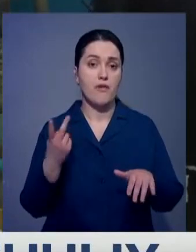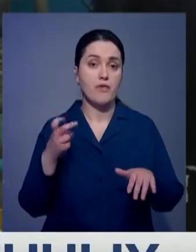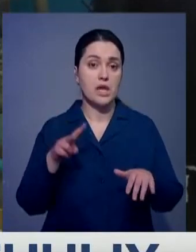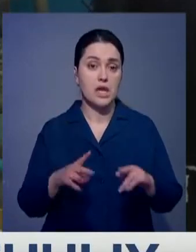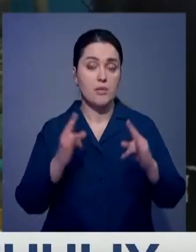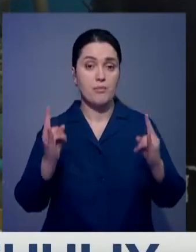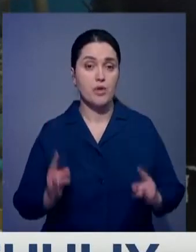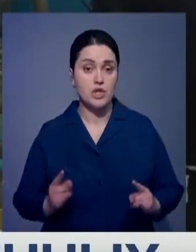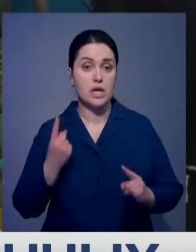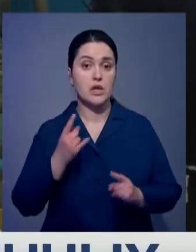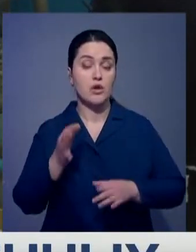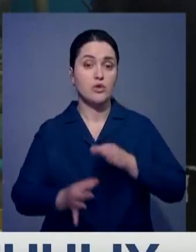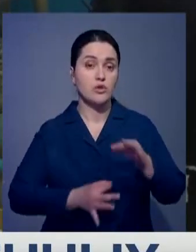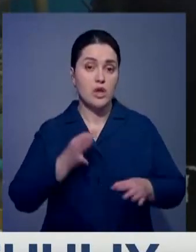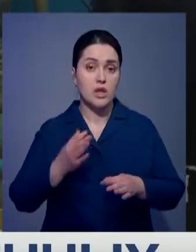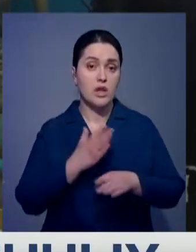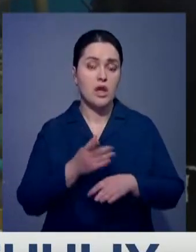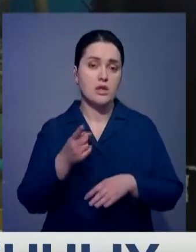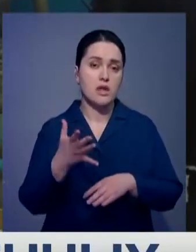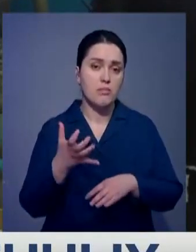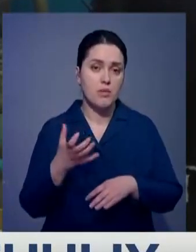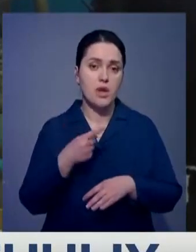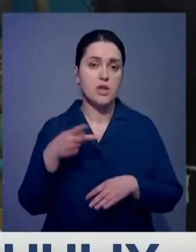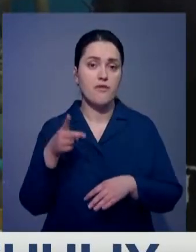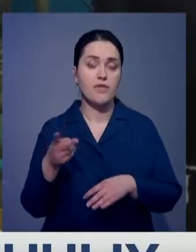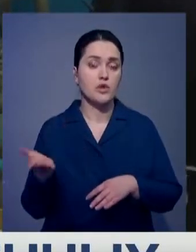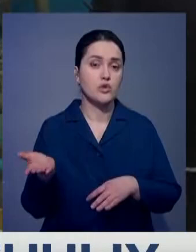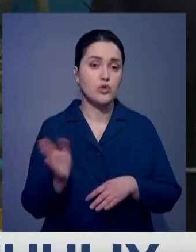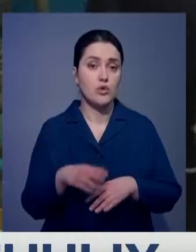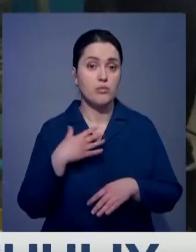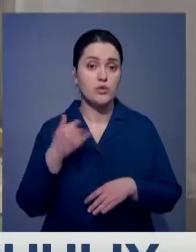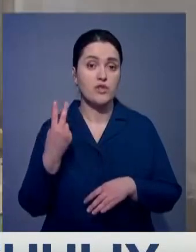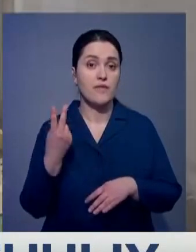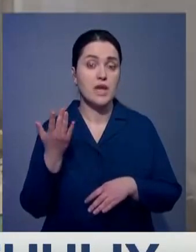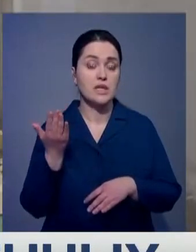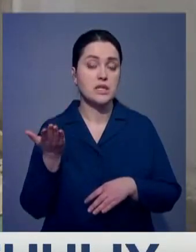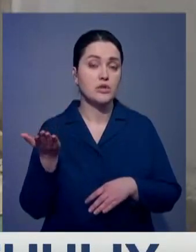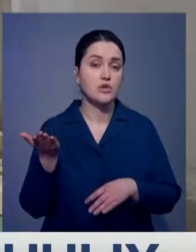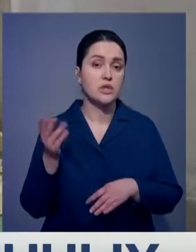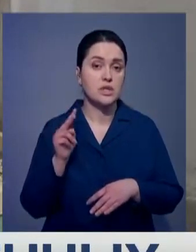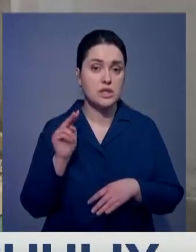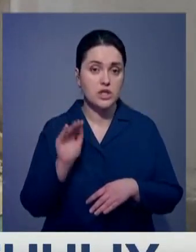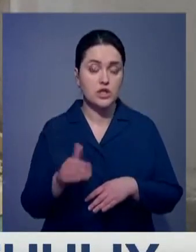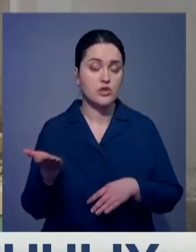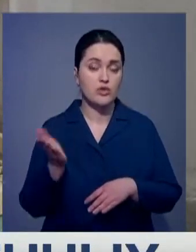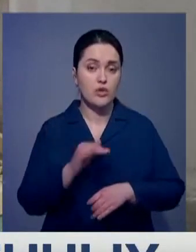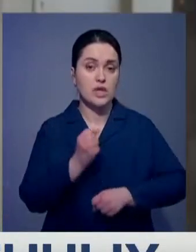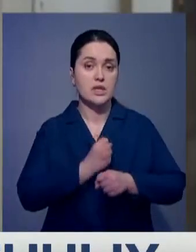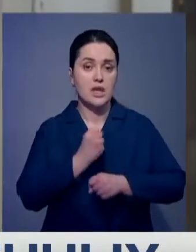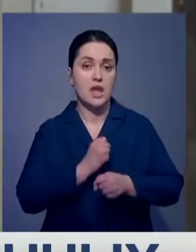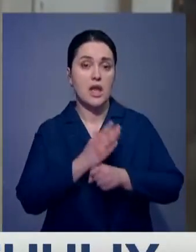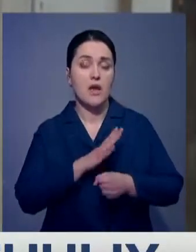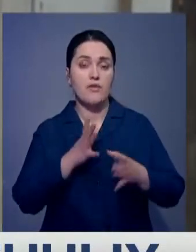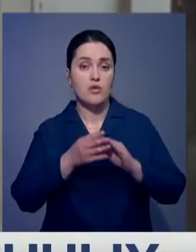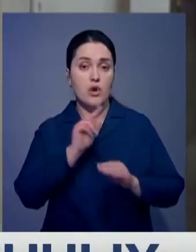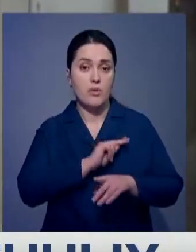В сутки мы производим от 1,5 до 2 тысяч штук. На сегодня мы выпустили их порядка 20 тысяч. Всего работая в исправительном учреждении